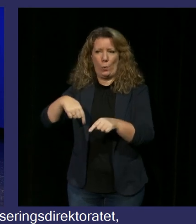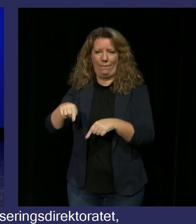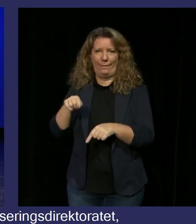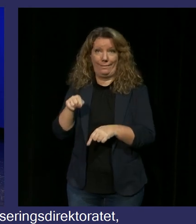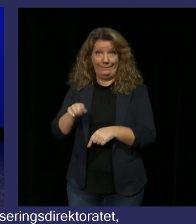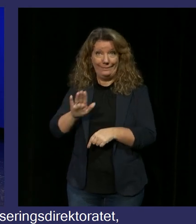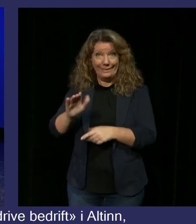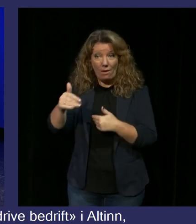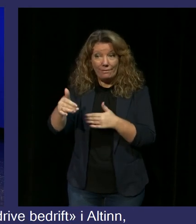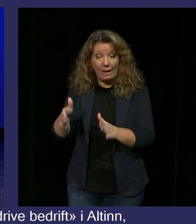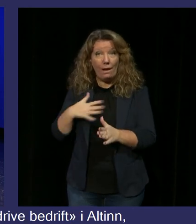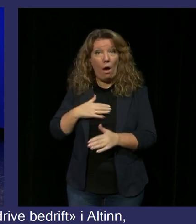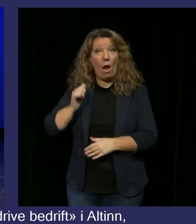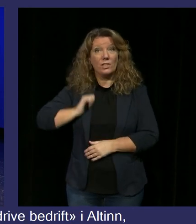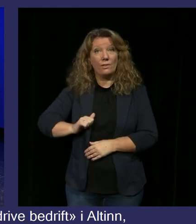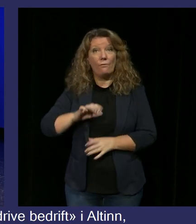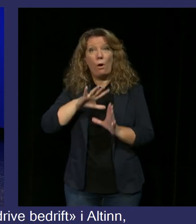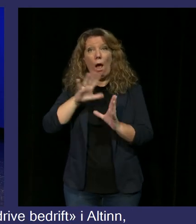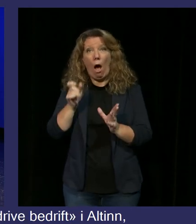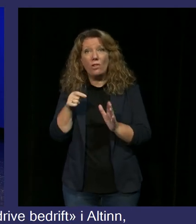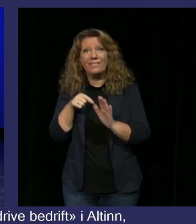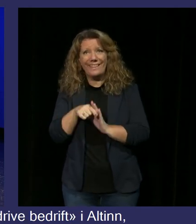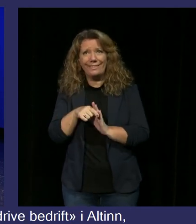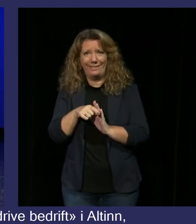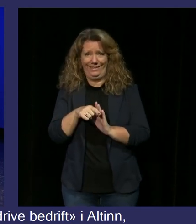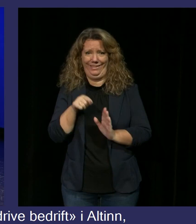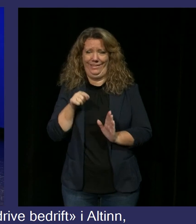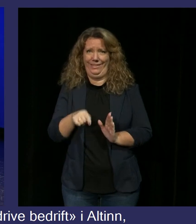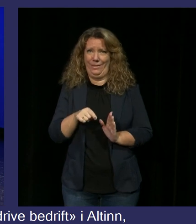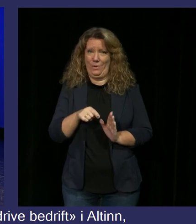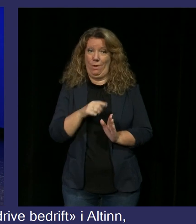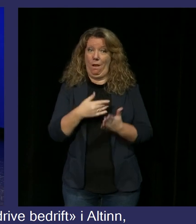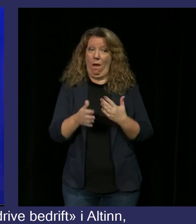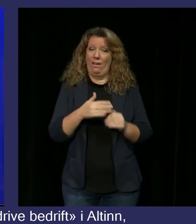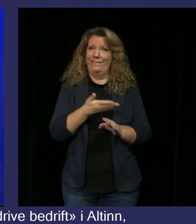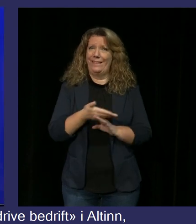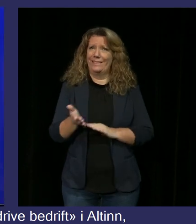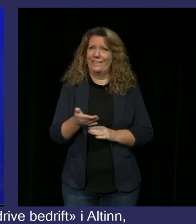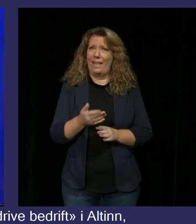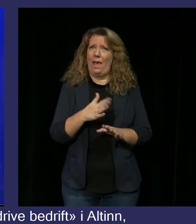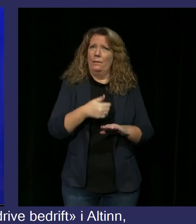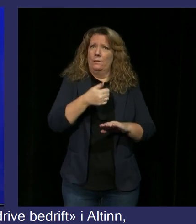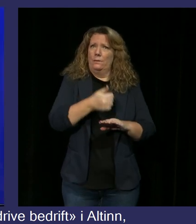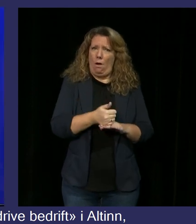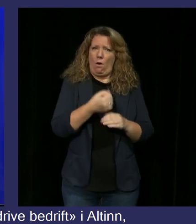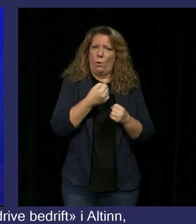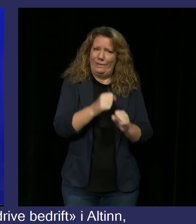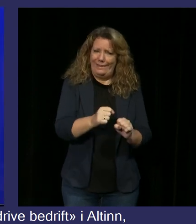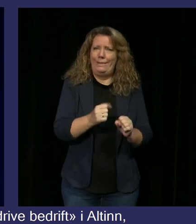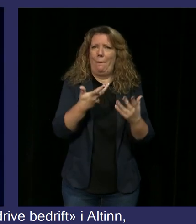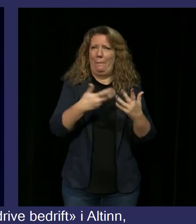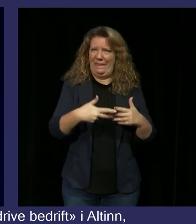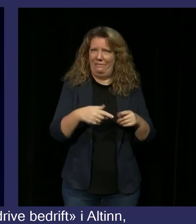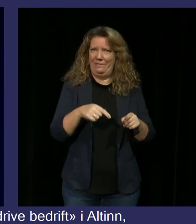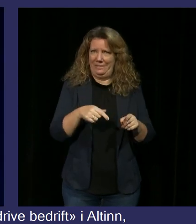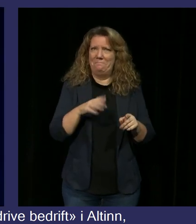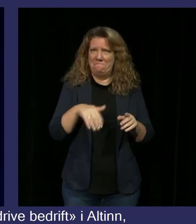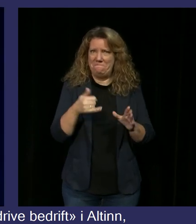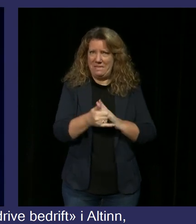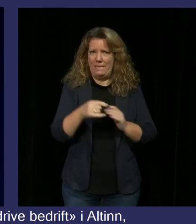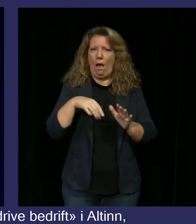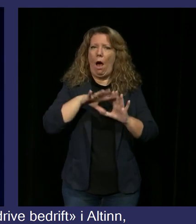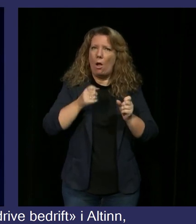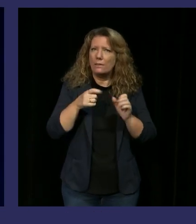ansvar for Altinn. Og der har dere laget tjenesten Starte og drive bedrift I Altinn. Og dette var et samarbeid mellom